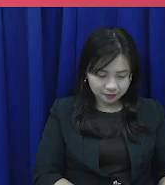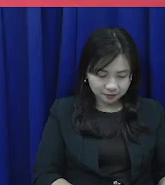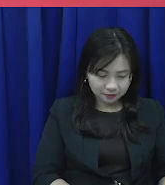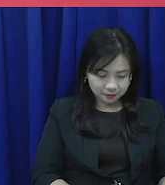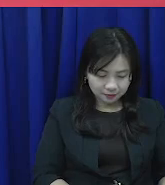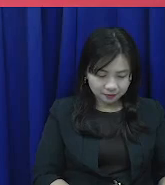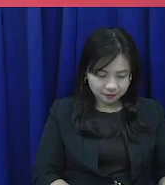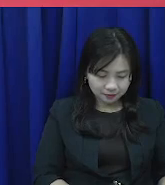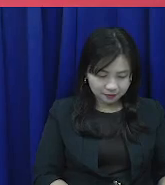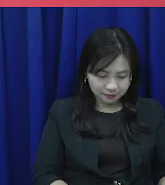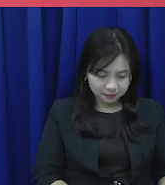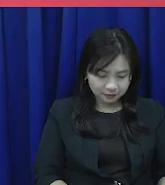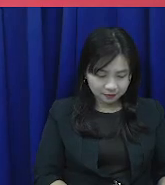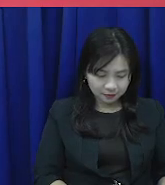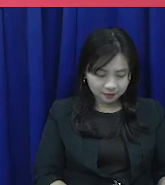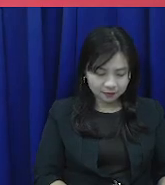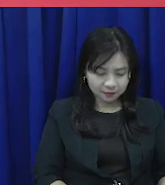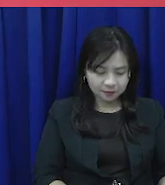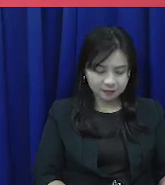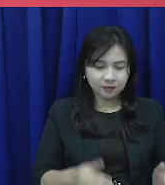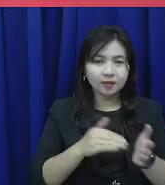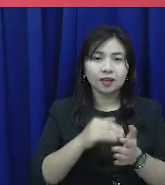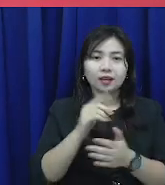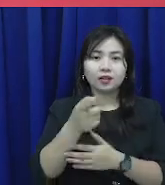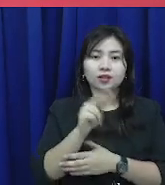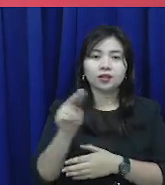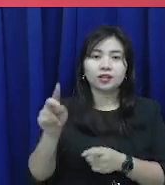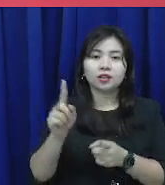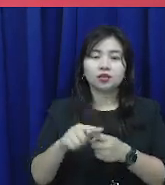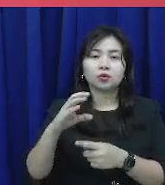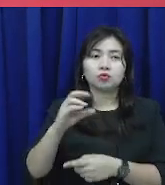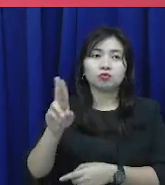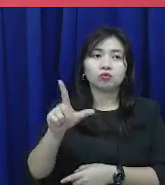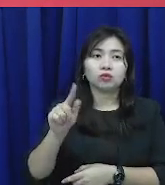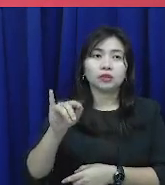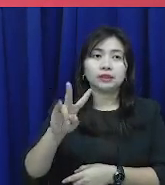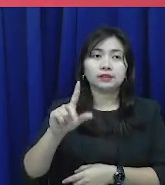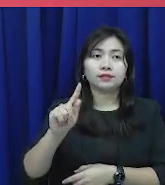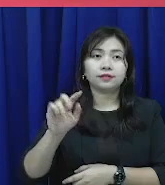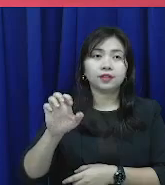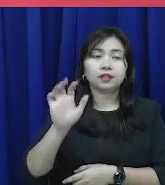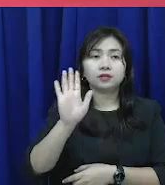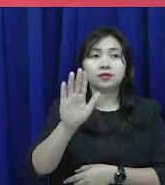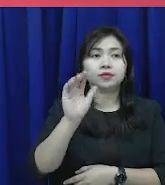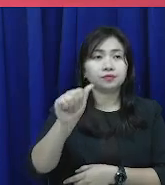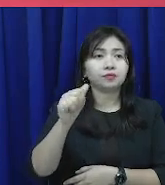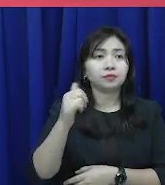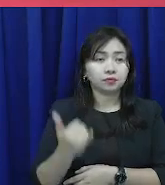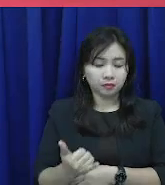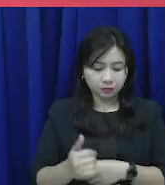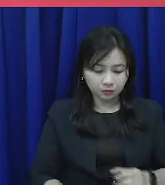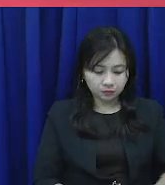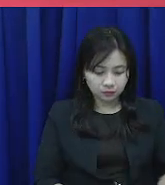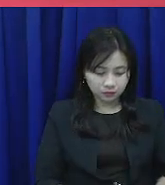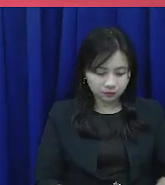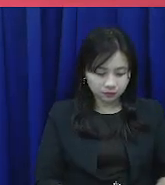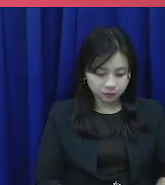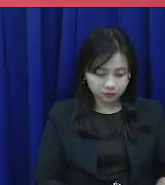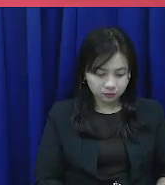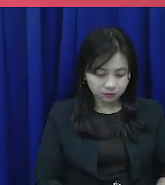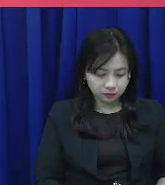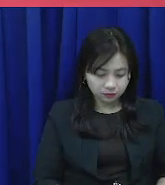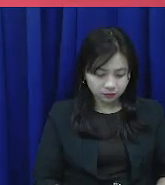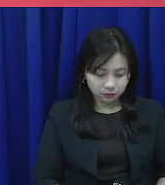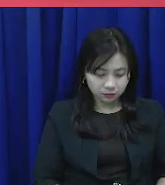why you have to keep on cultivating yourself alam mga kapatid yan lamang po ang nais kong iparating